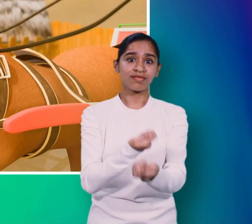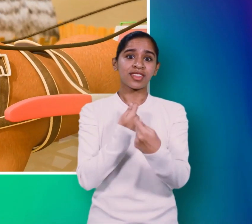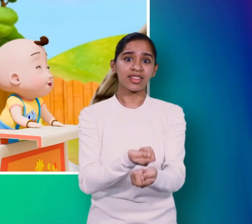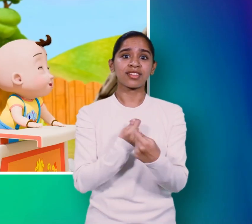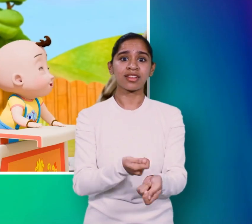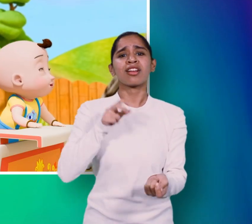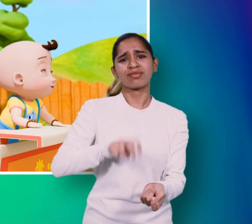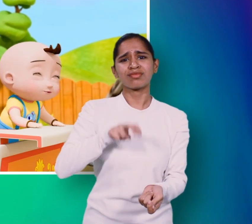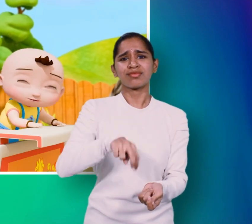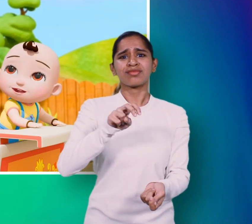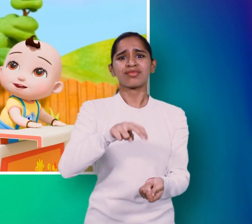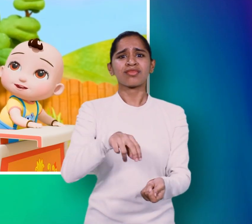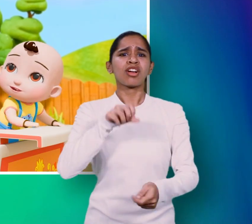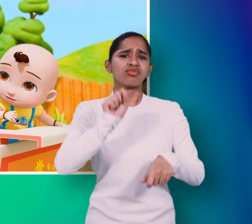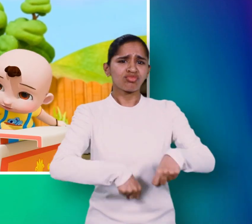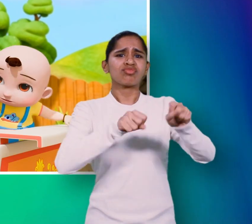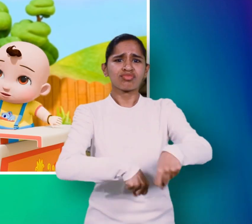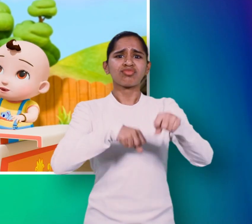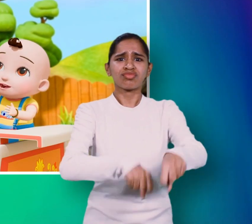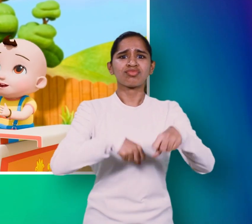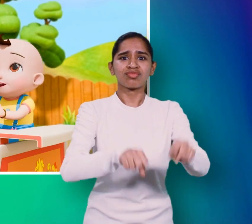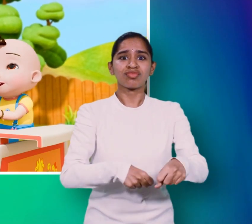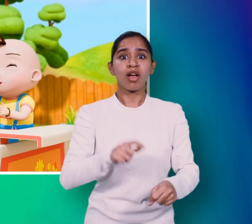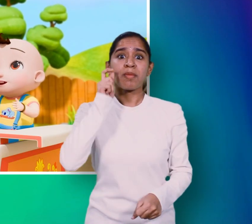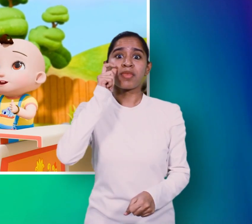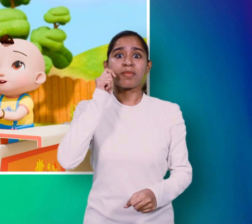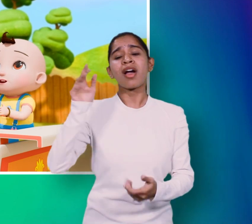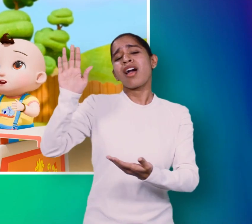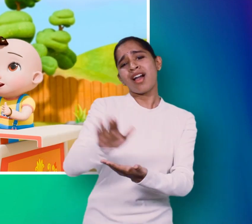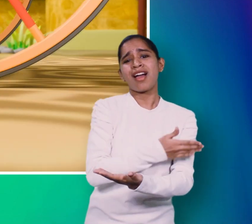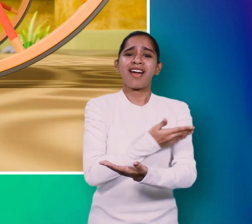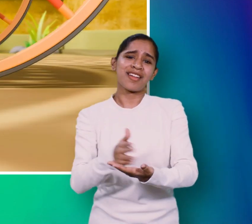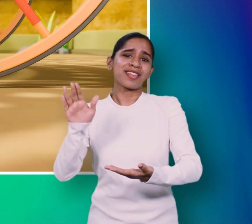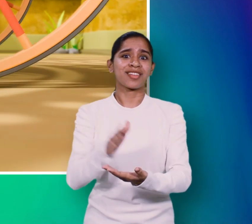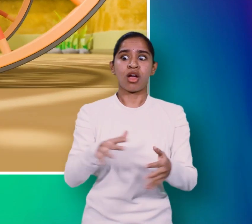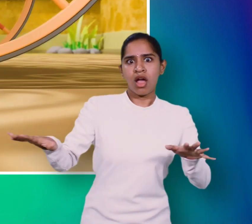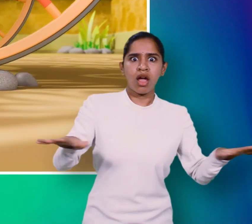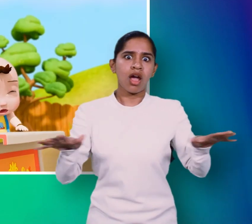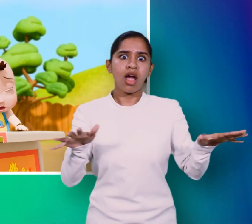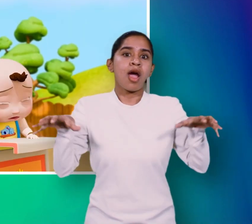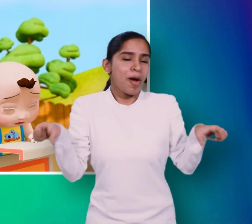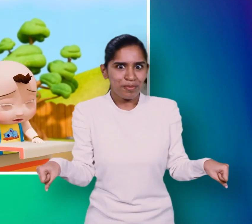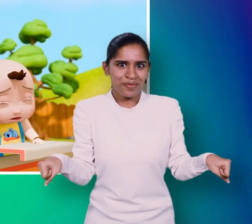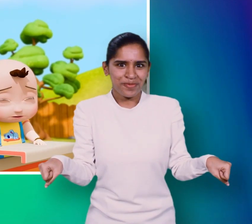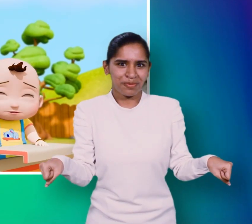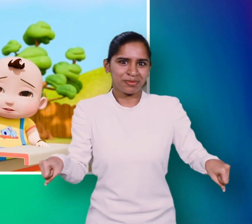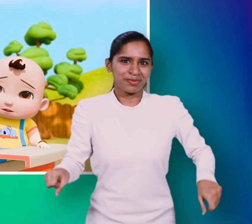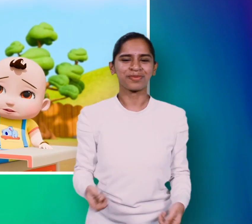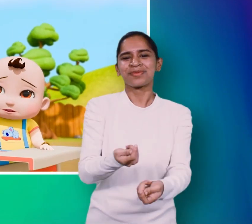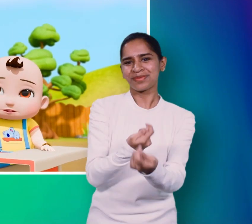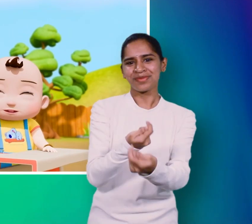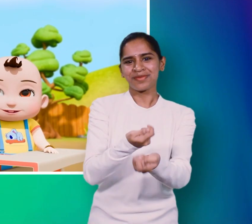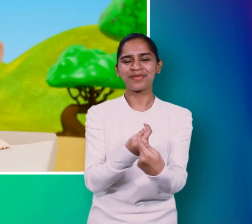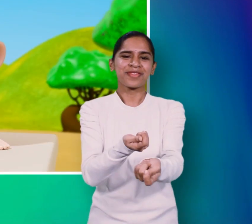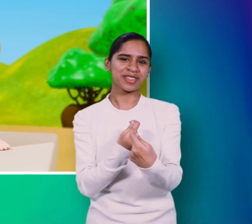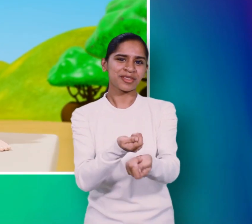घोड़ा सरपट भागा जाए, उसका चालक गीत सुनाए, बोले कसके पकड़े रहना नाचे रम पम पम।